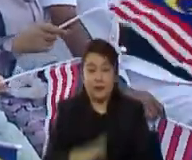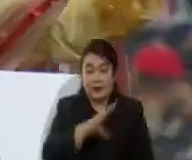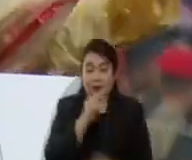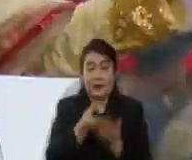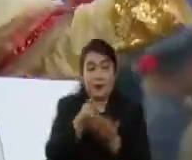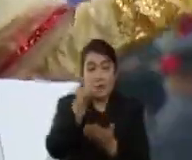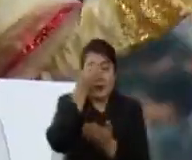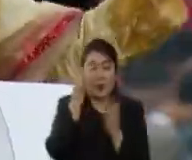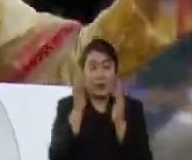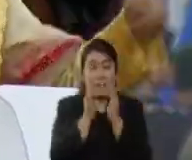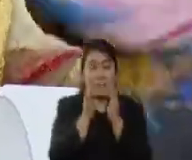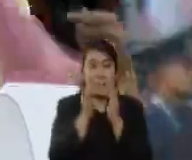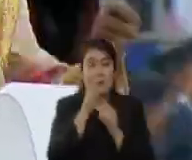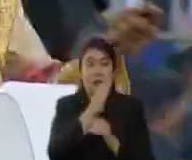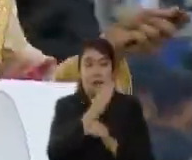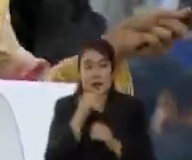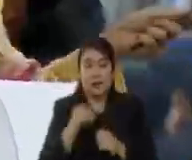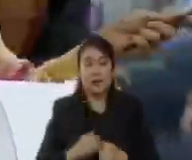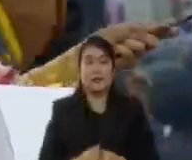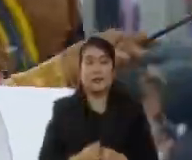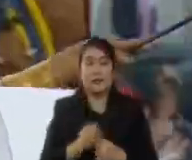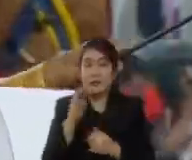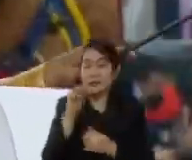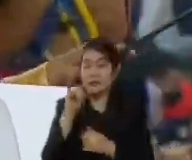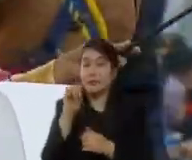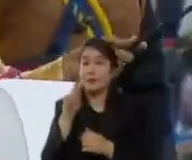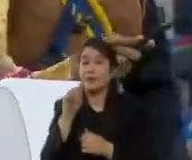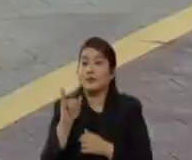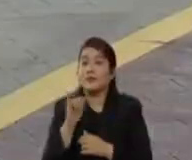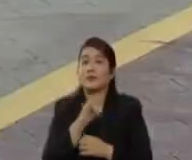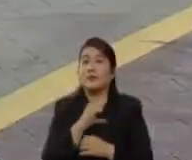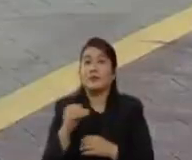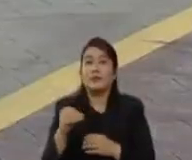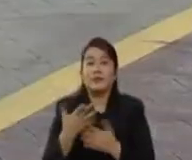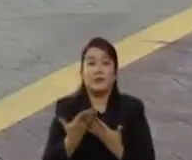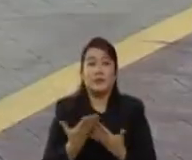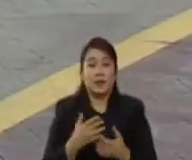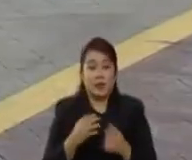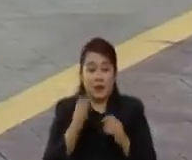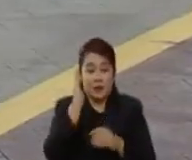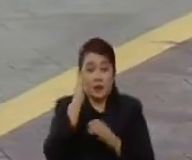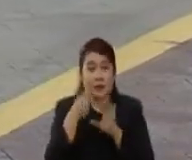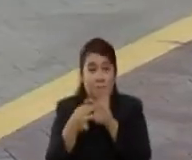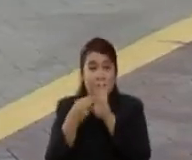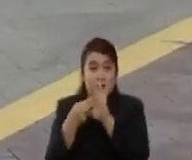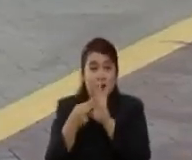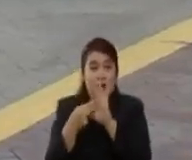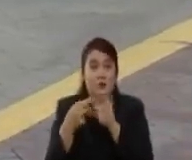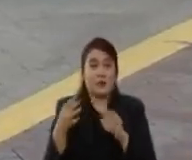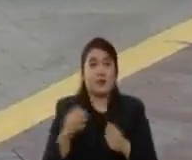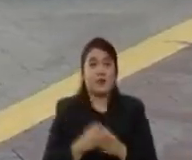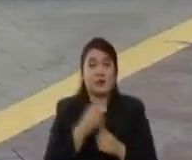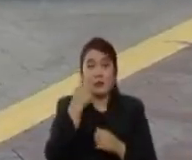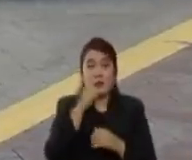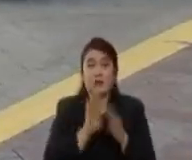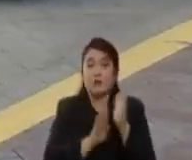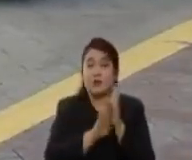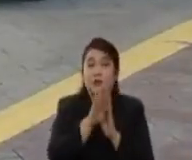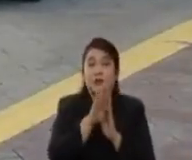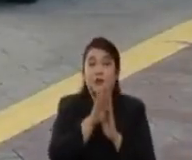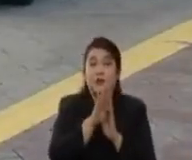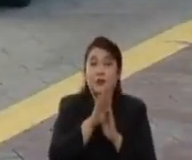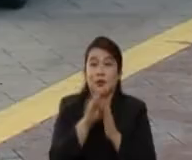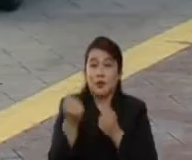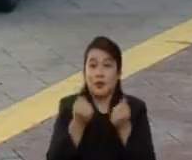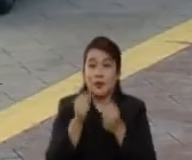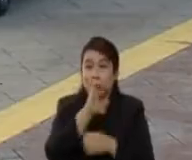Selaras dengan dasar otomotif negara, MITI dan pemain industri akan bekerjasama bagi pembangunan dan penggunaan kenderaan